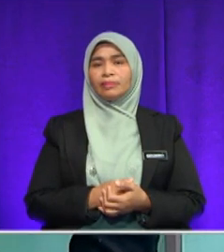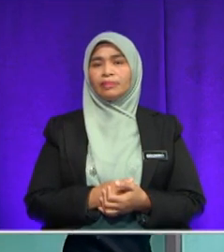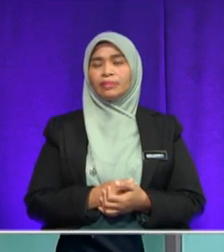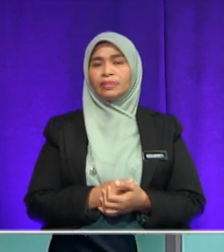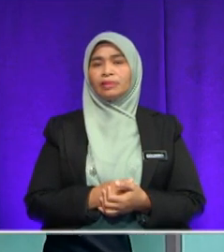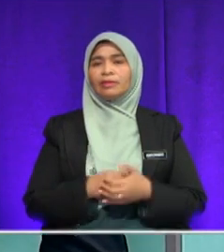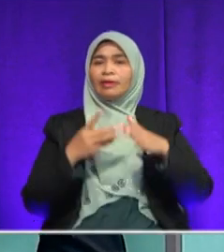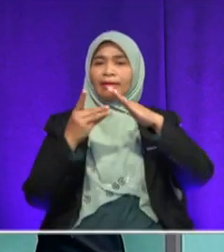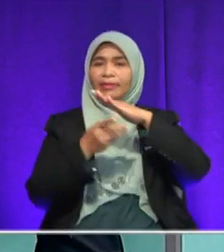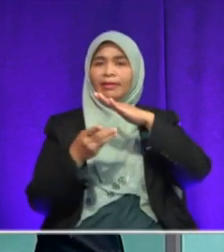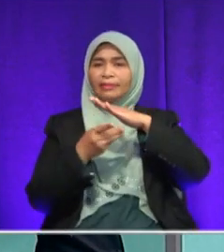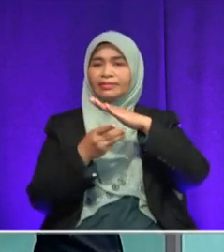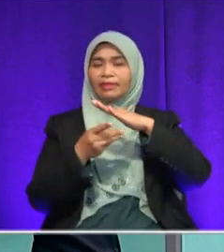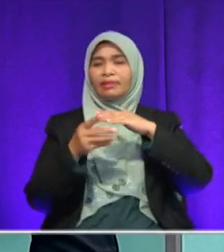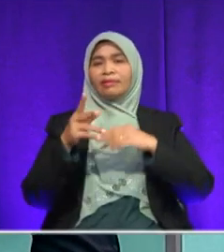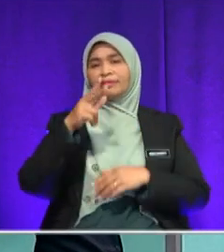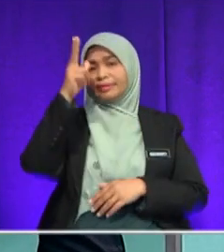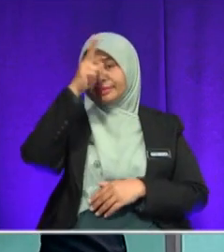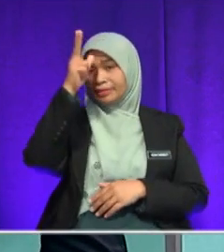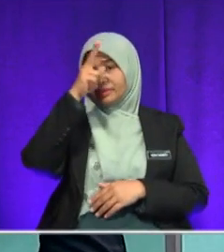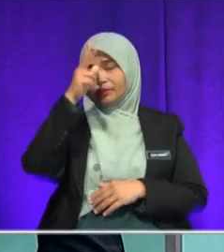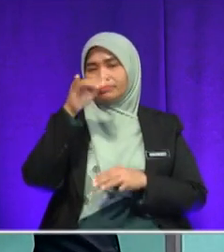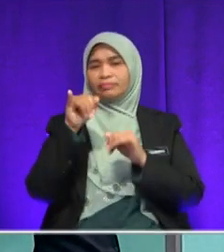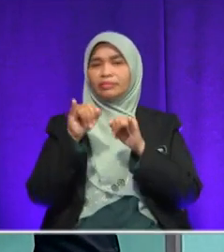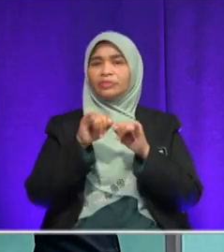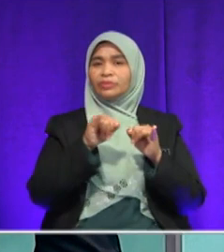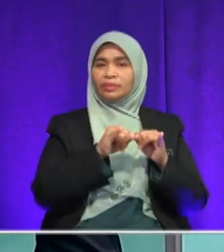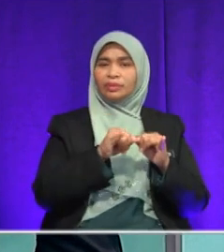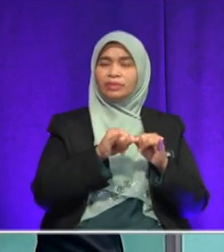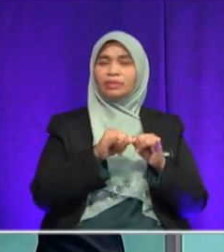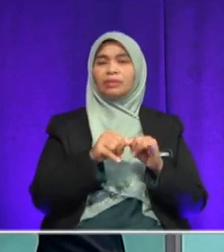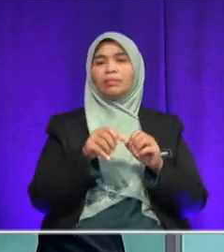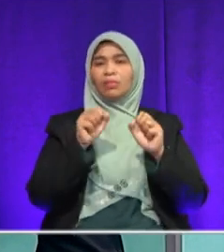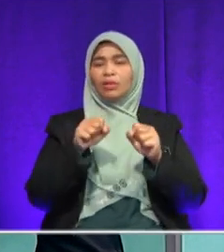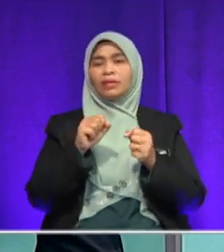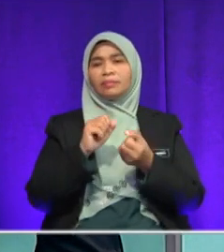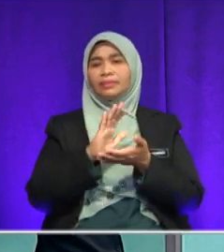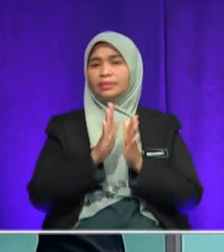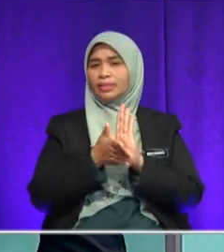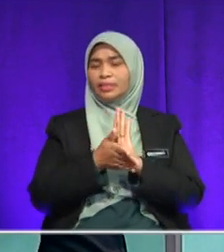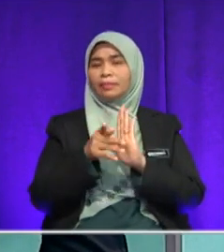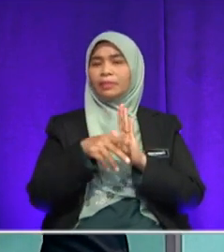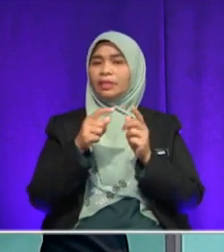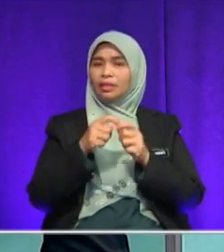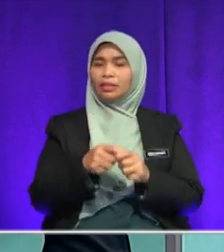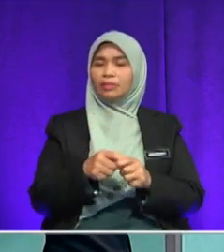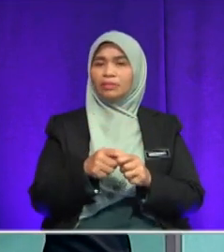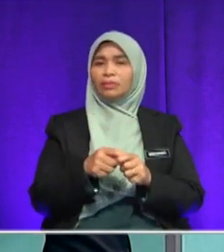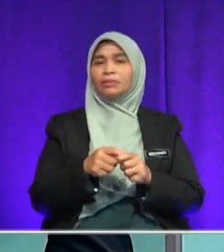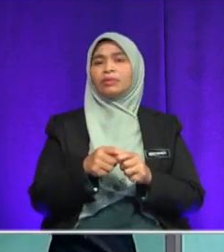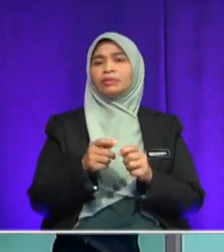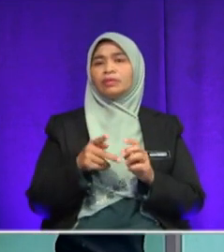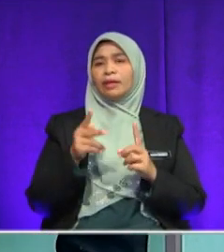dasar kerajaan. Okey, dasar yang dibuat oleh kerajaan juga sebenarnya boleh menjadi penentu permintaan ke atas